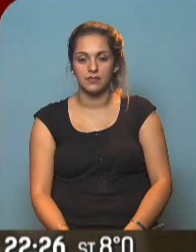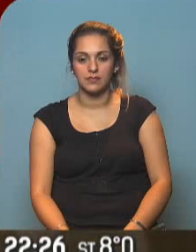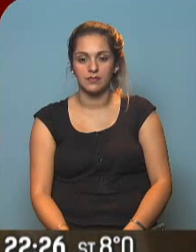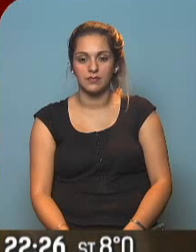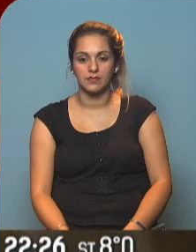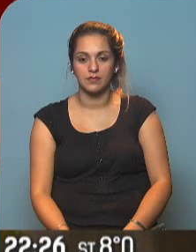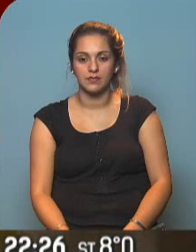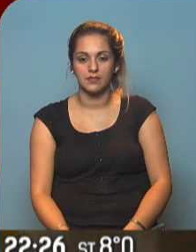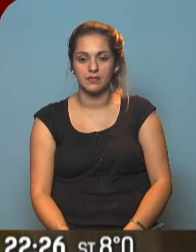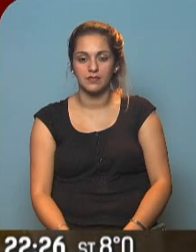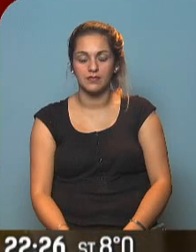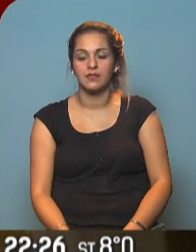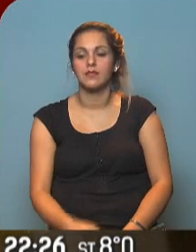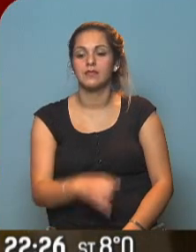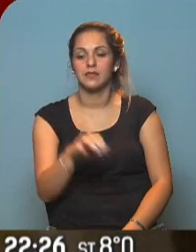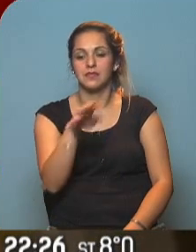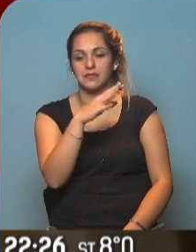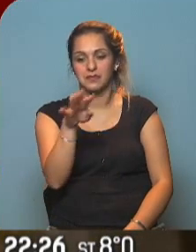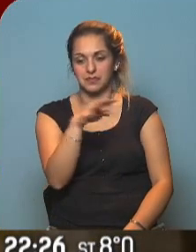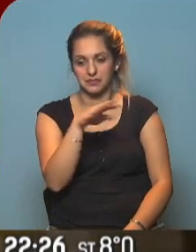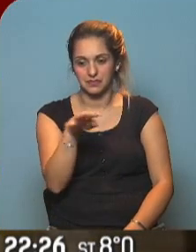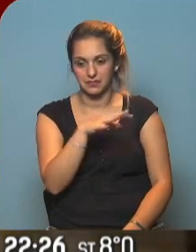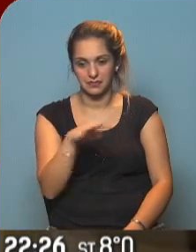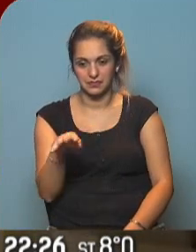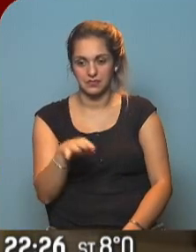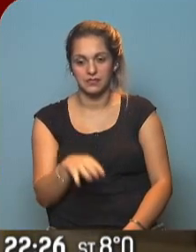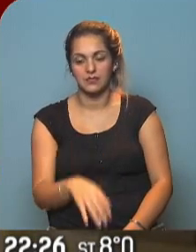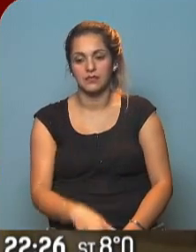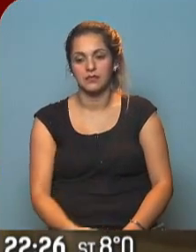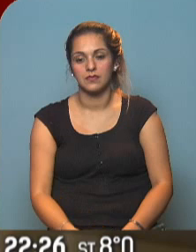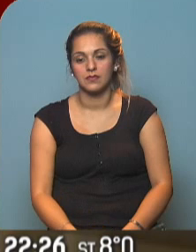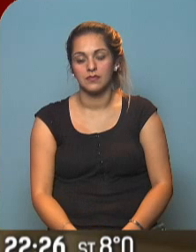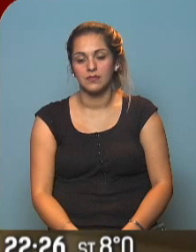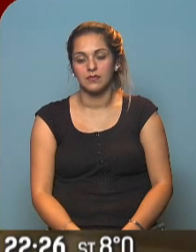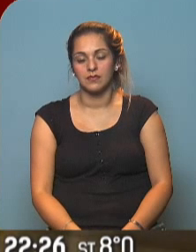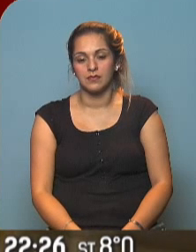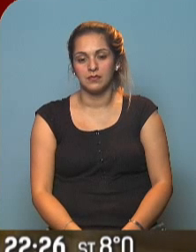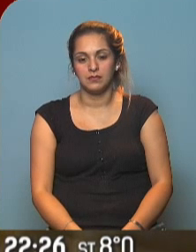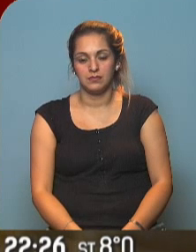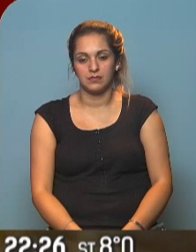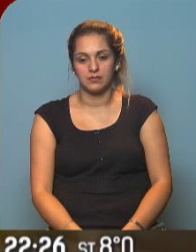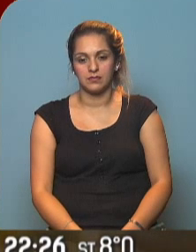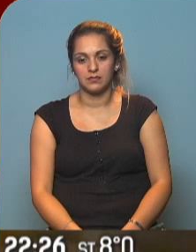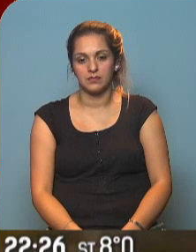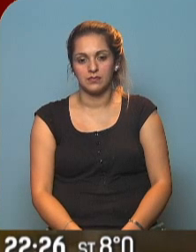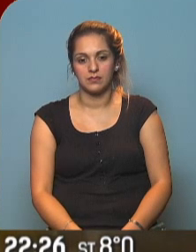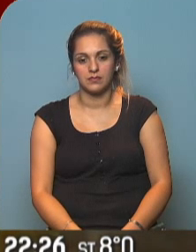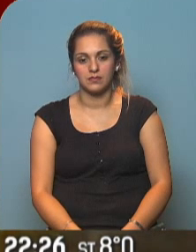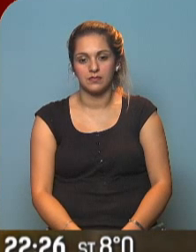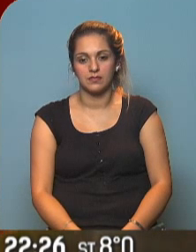Vi leggo la composizione del governo. Mi